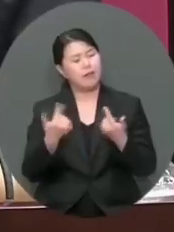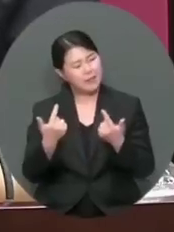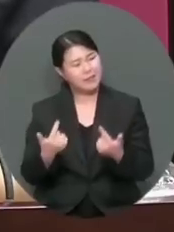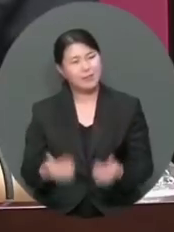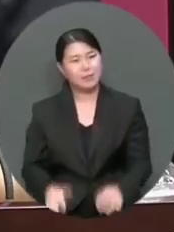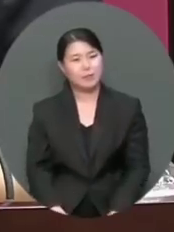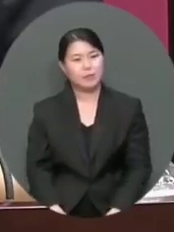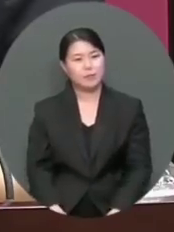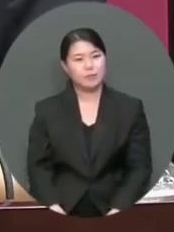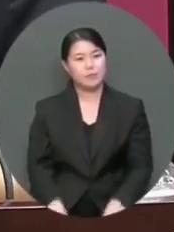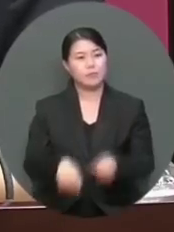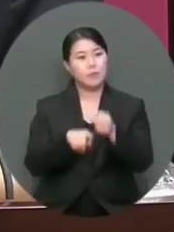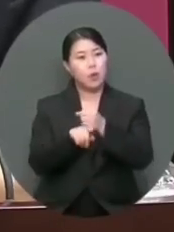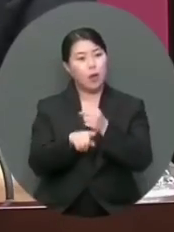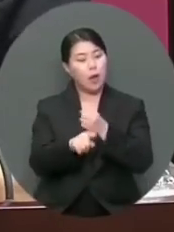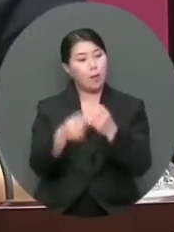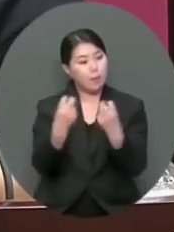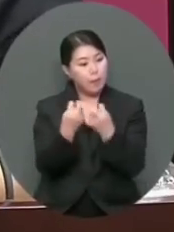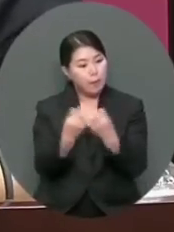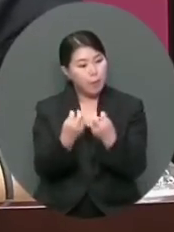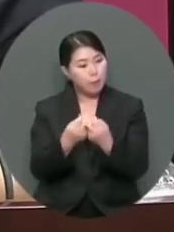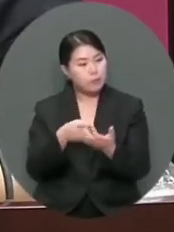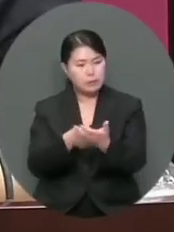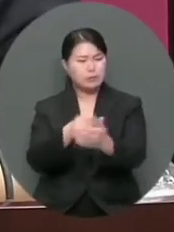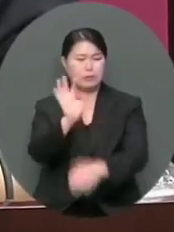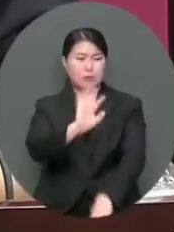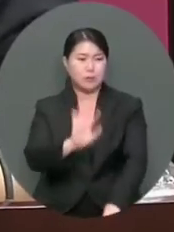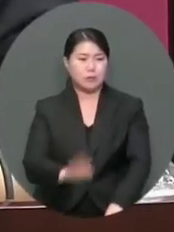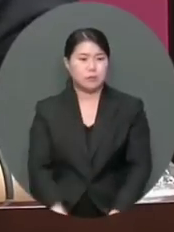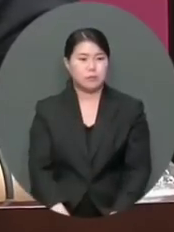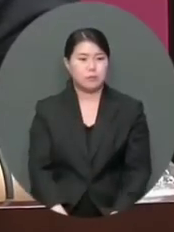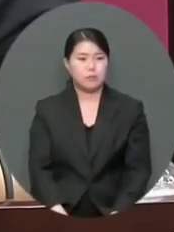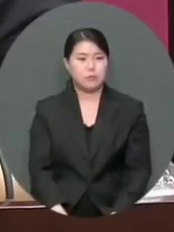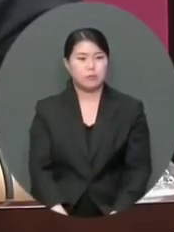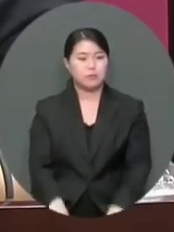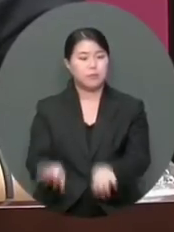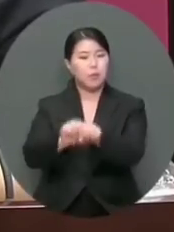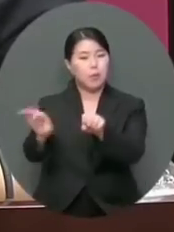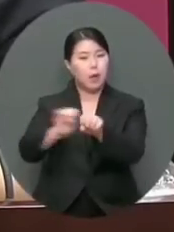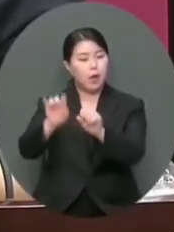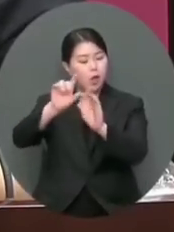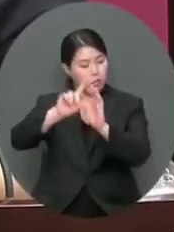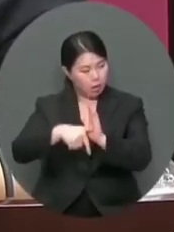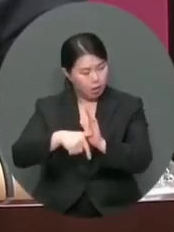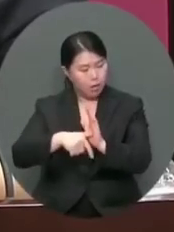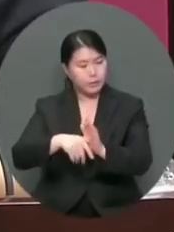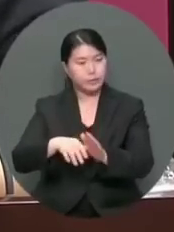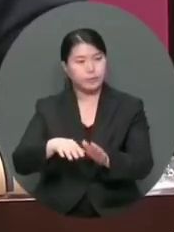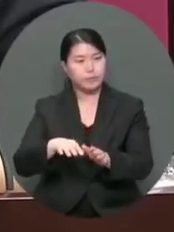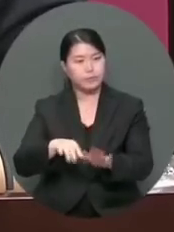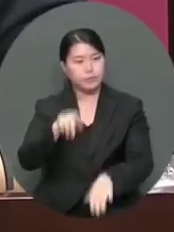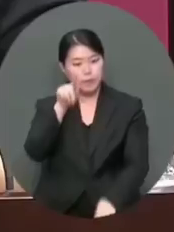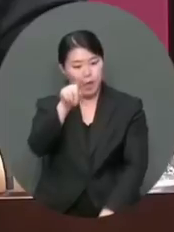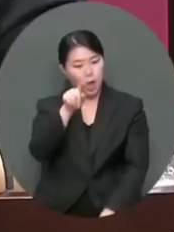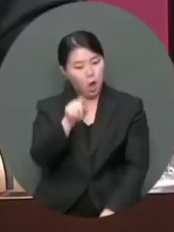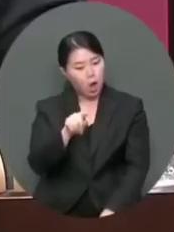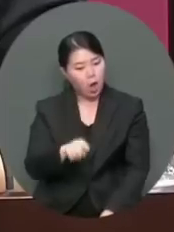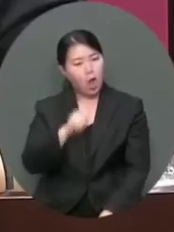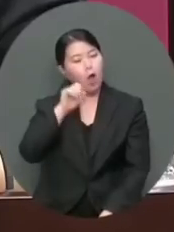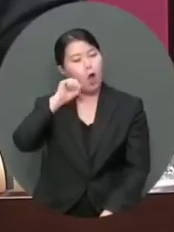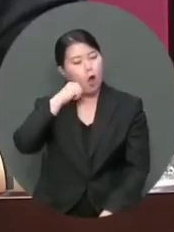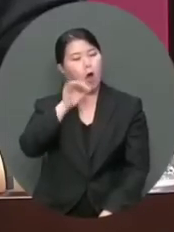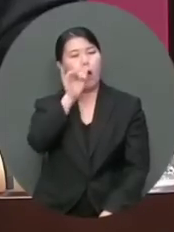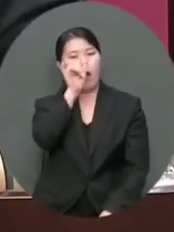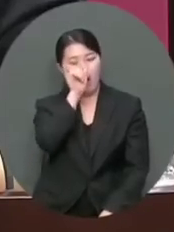이분들은 비과학적인 방법을 제시한 게 아닙니다. 방류를 할 경우에는 이러이러한 어려움이 있기